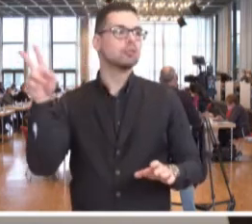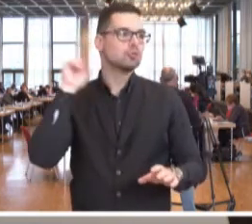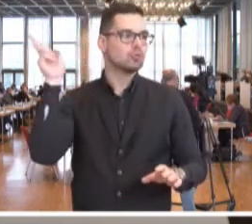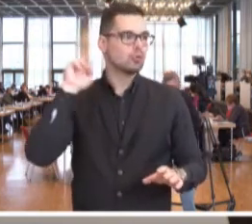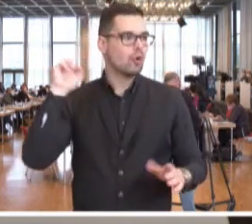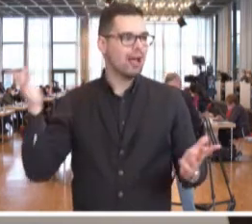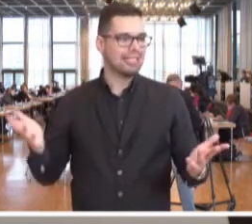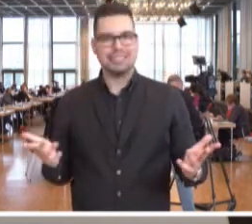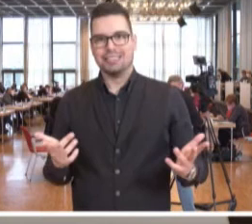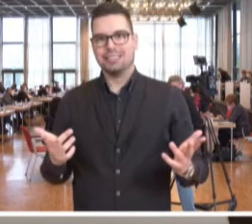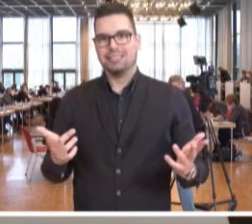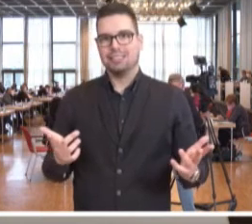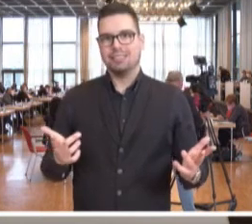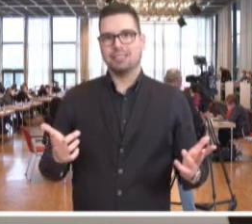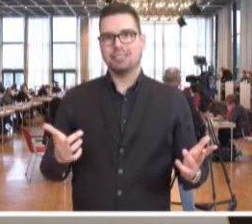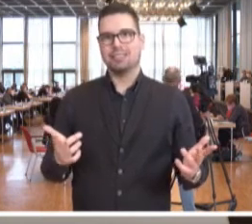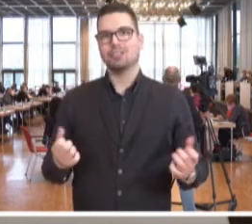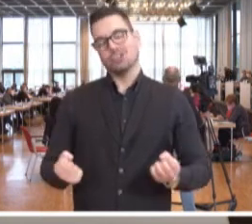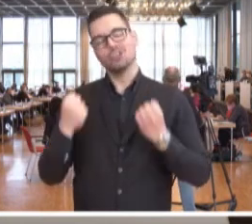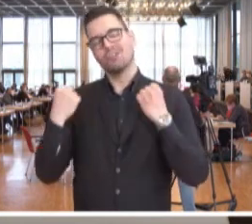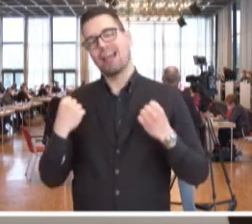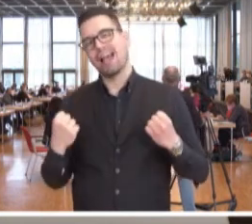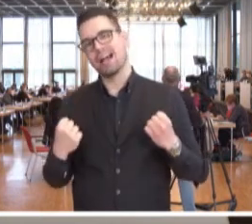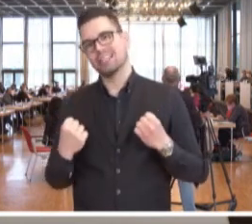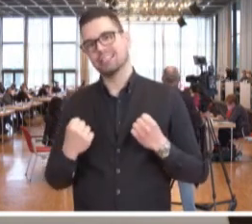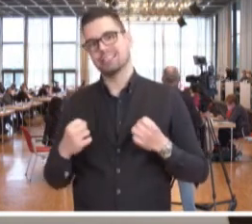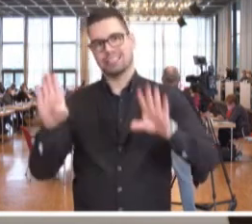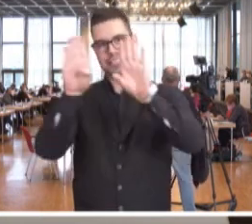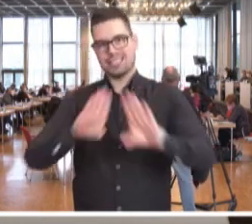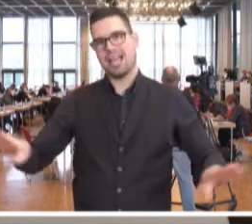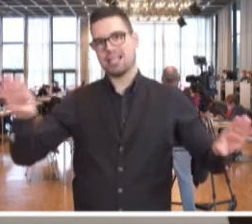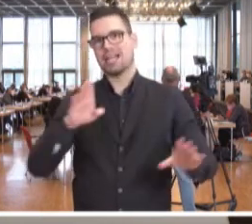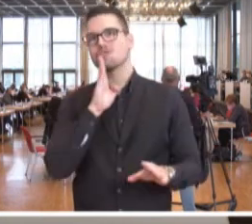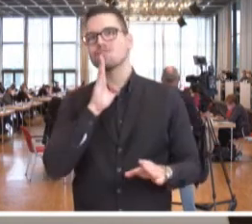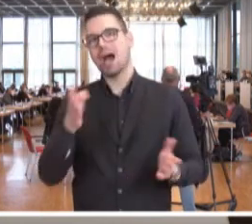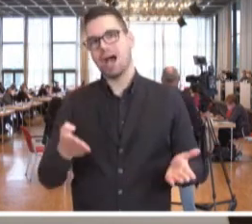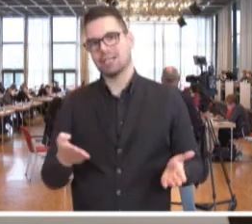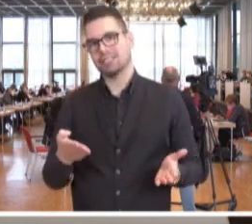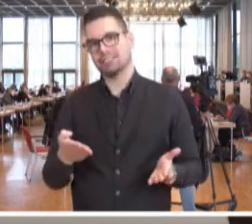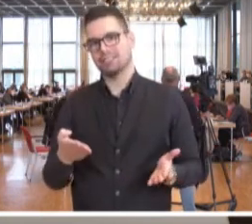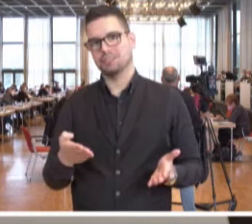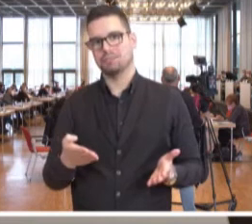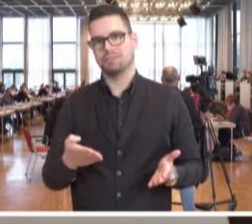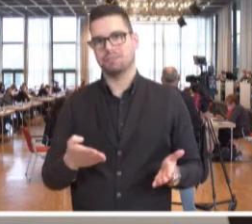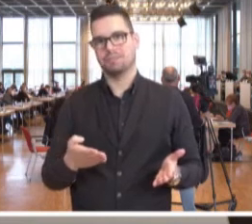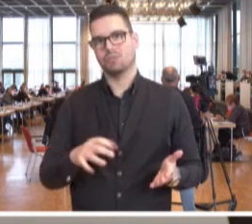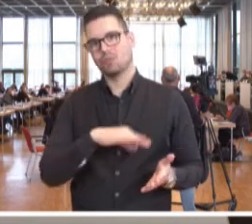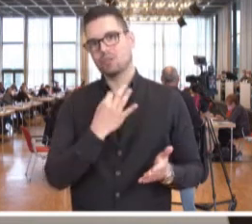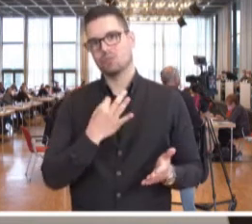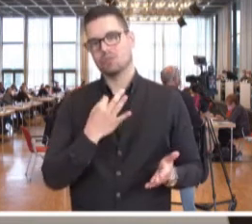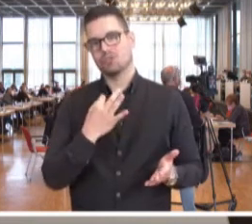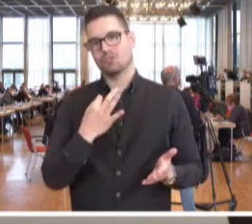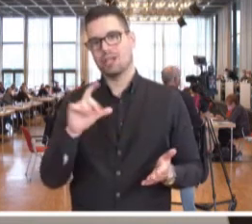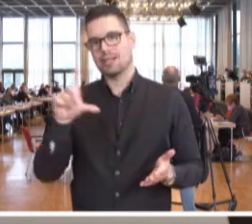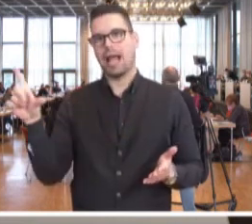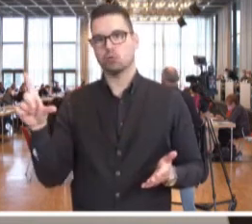hat bei einer solchen Vorstellung, weiß, welche Schwierigkeiten sich dem dann auftun, der eben die Sprache der französischen Literatur in